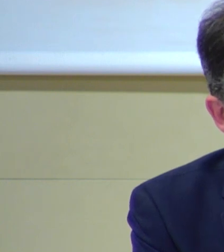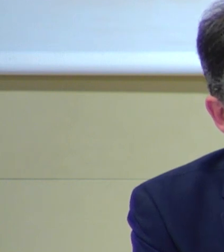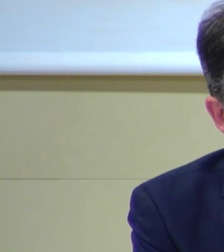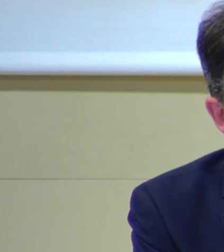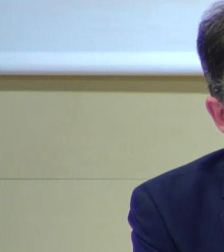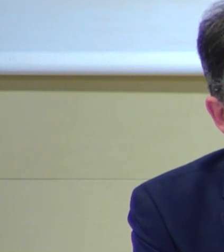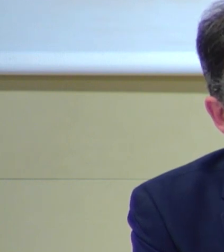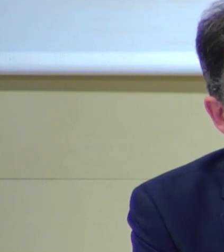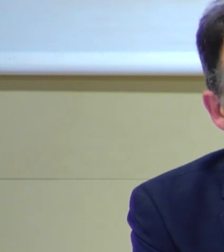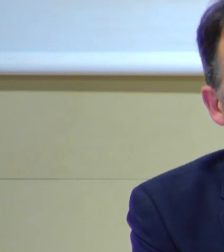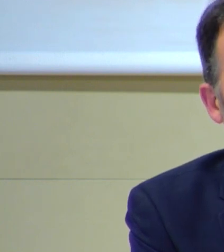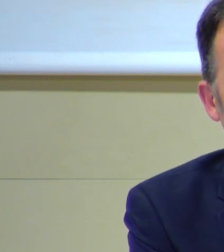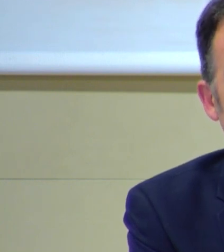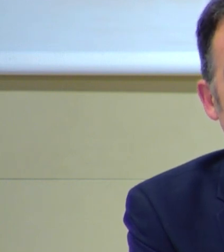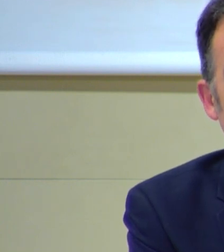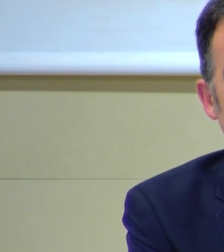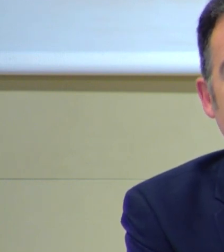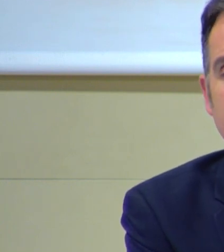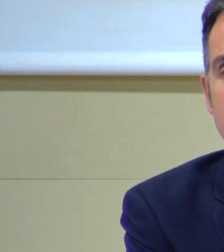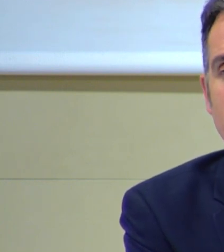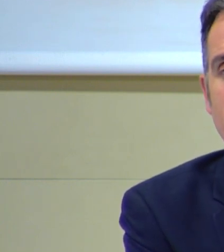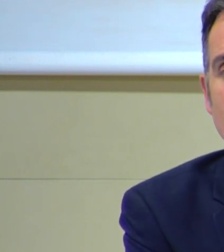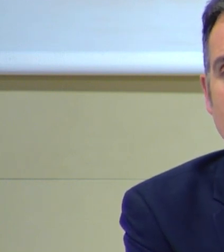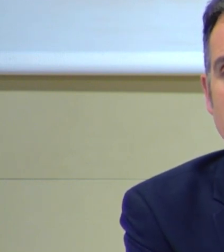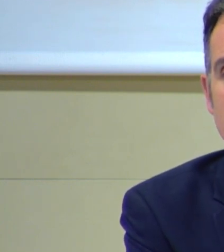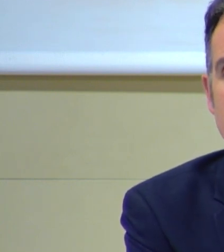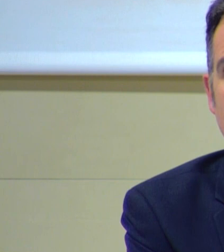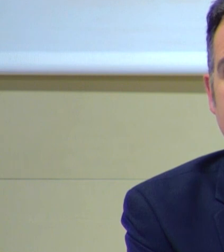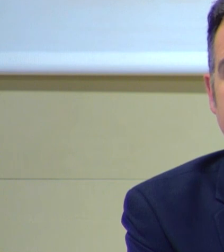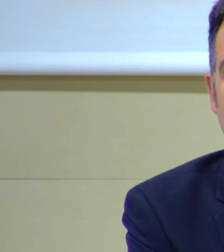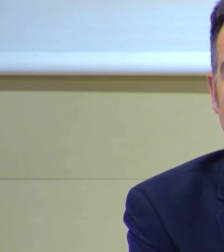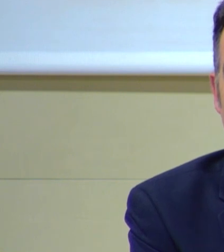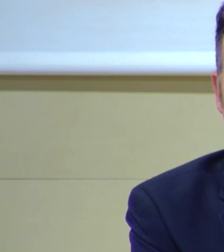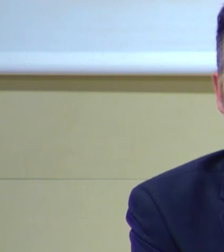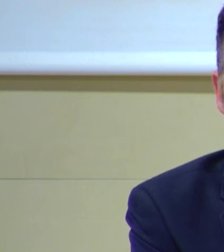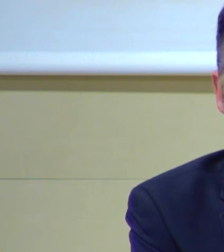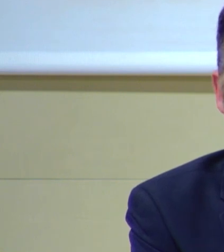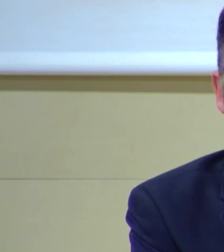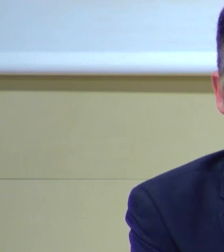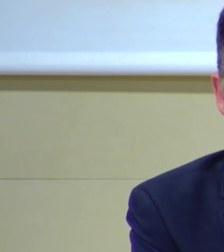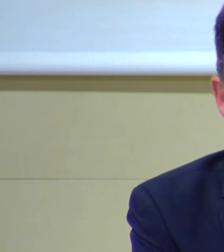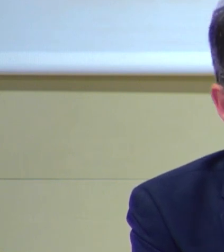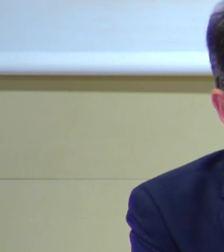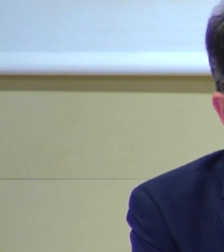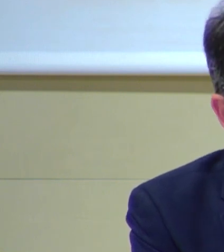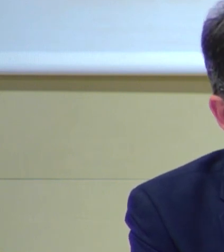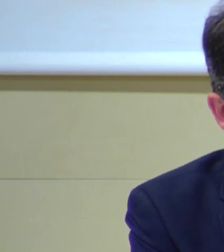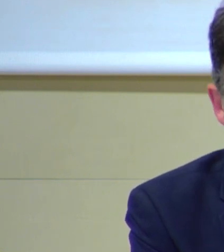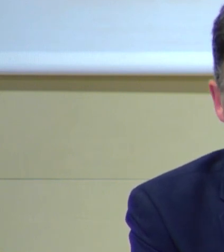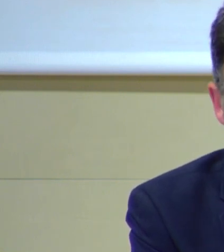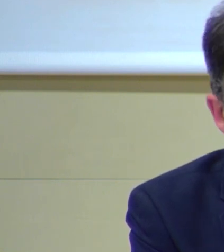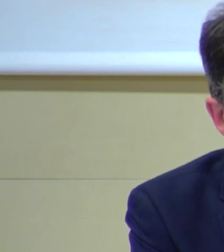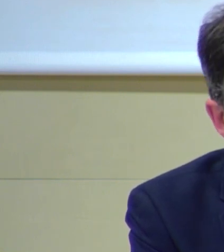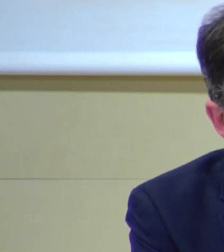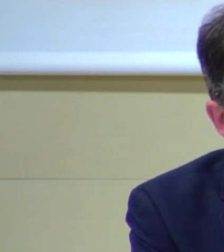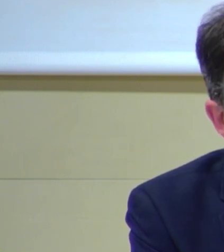pour agir abcd et oser chinoise qui ne prend pas part au vote qui s'abstient si votre contre qui votent pour une annuité délibération